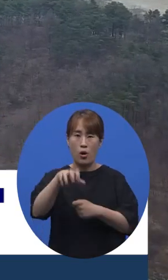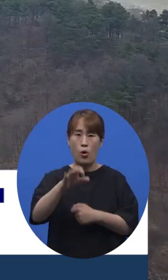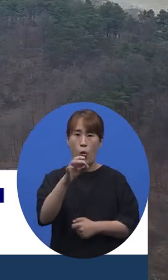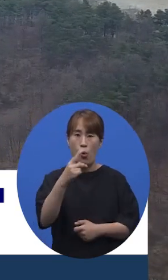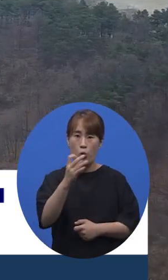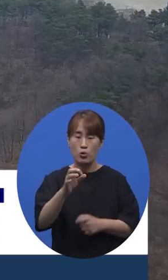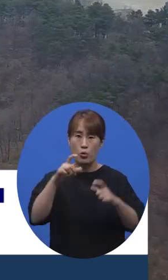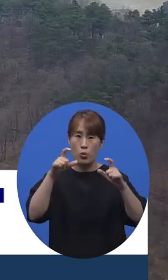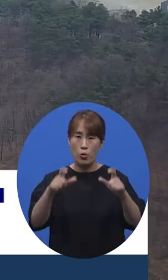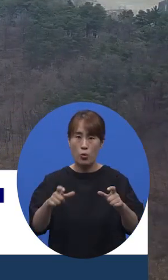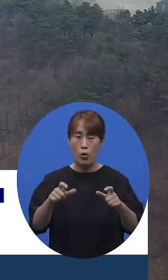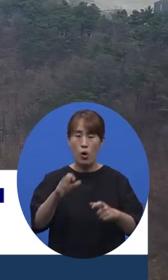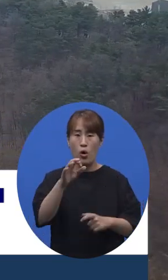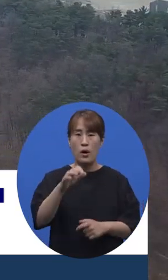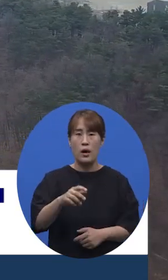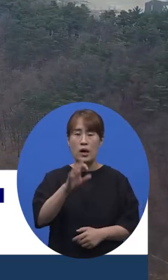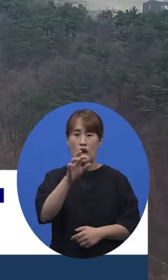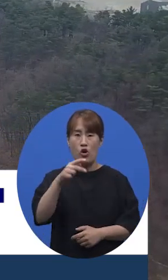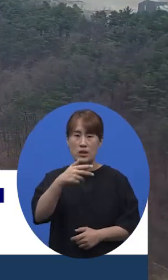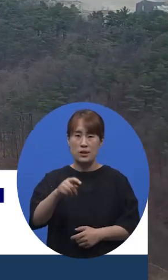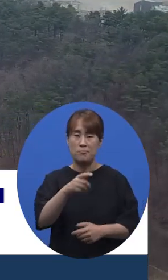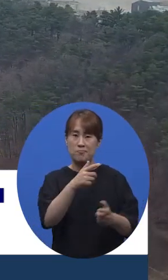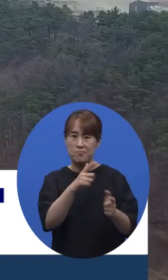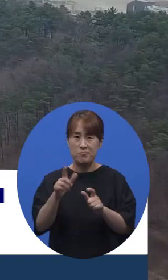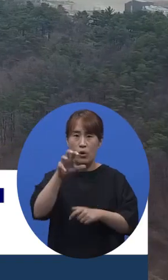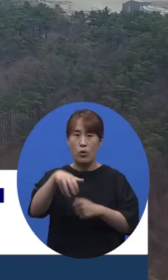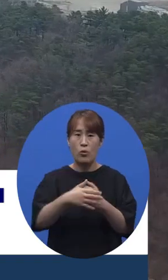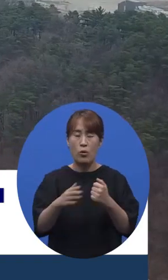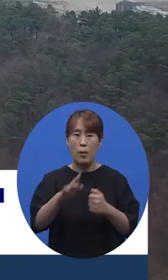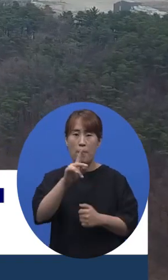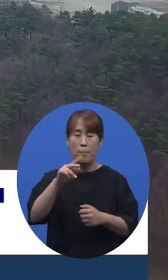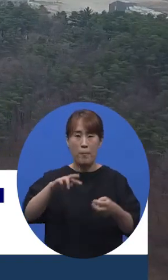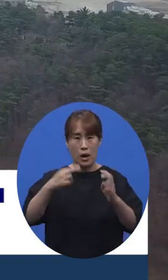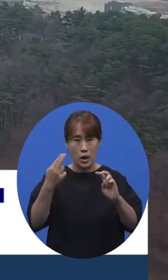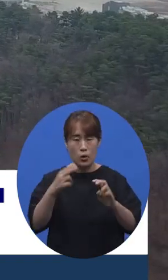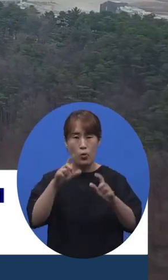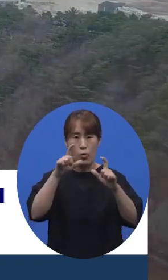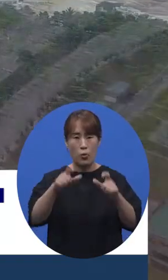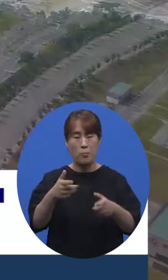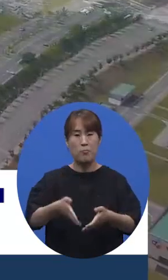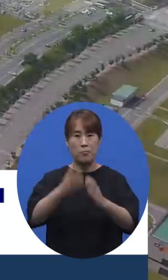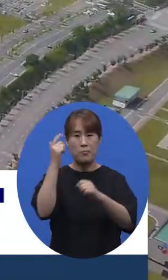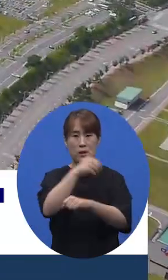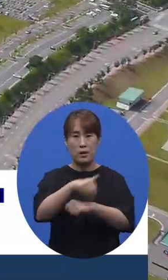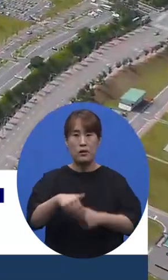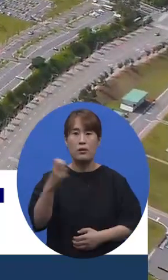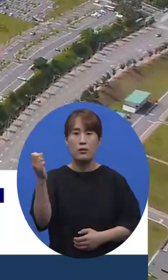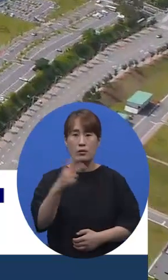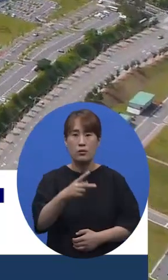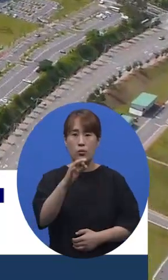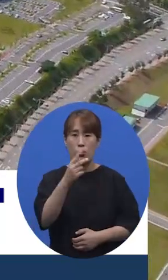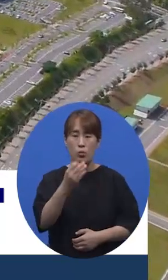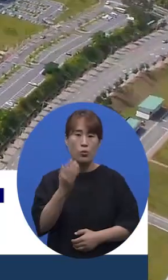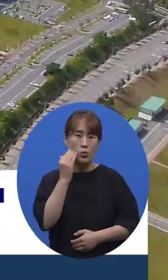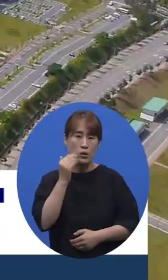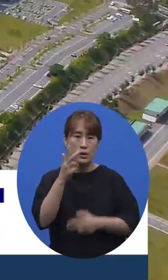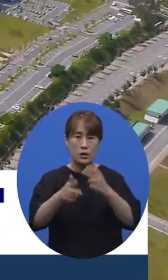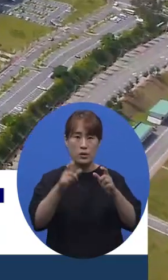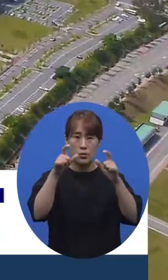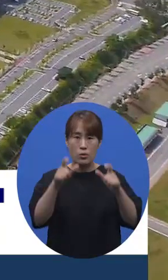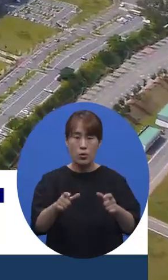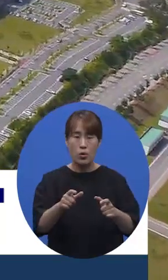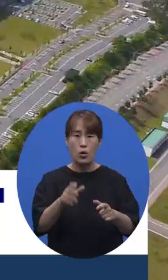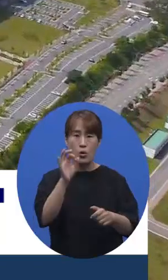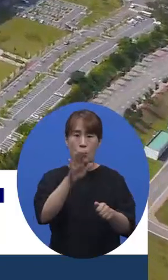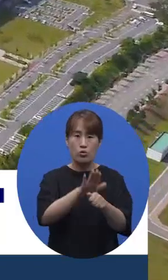인접한 5 송욱 0 북 상 정연 제리 이뤄내 바이오산업 팬질을 만들 계획입니다 또한 5성 화장품